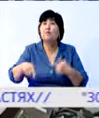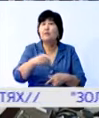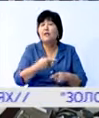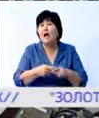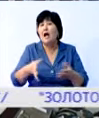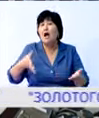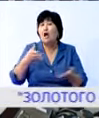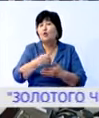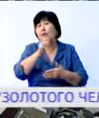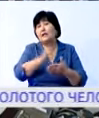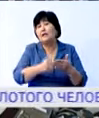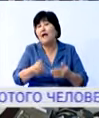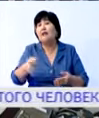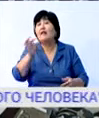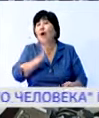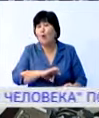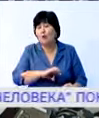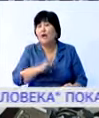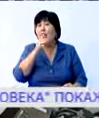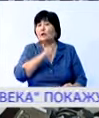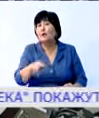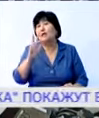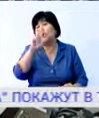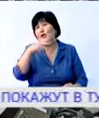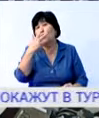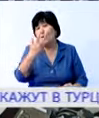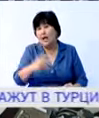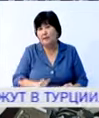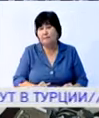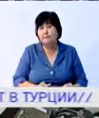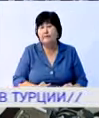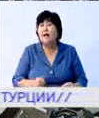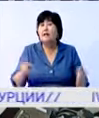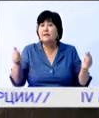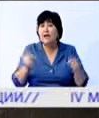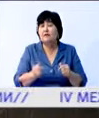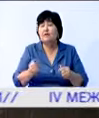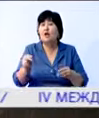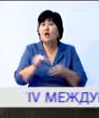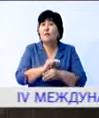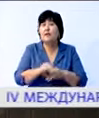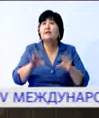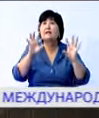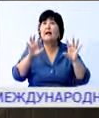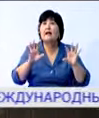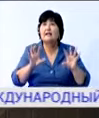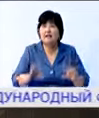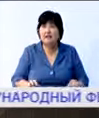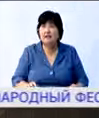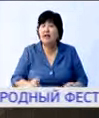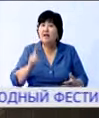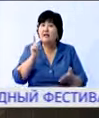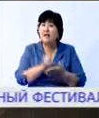от уплаты налога на доход сроком на 3 года. Соответствующие поправки законодательства